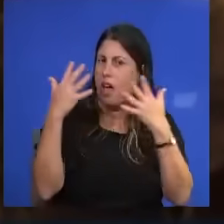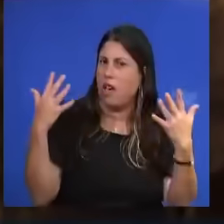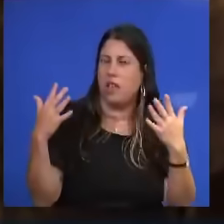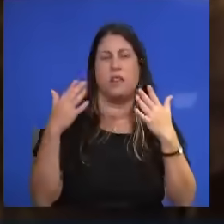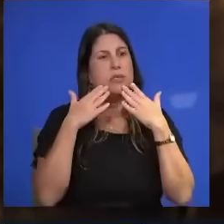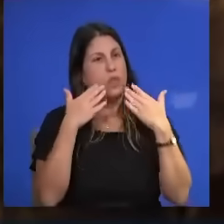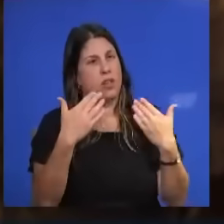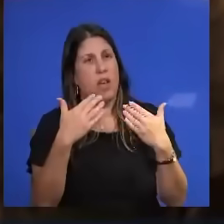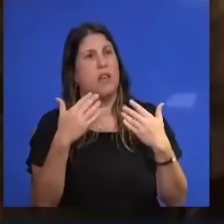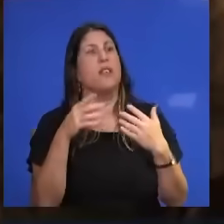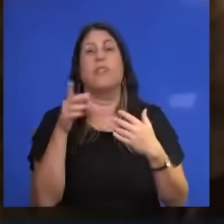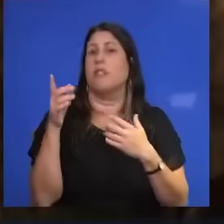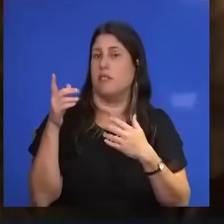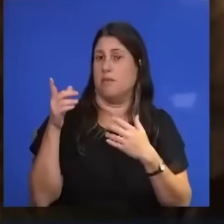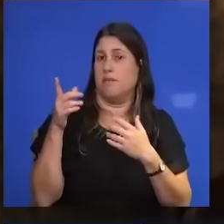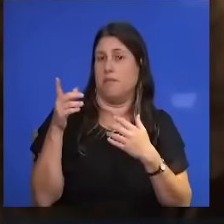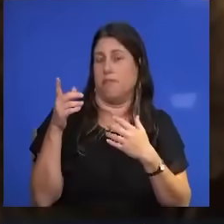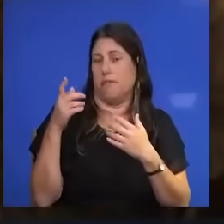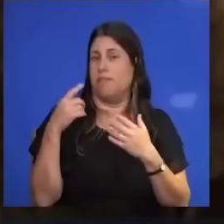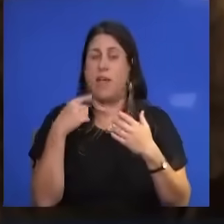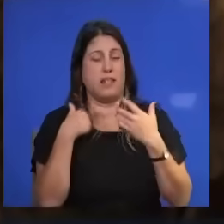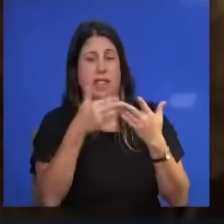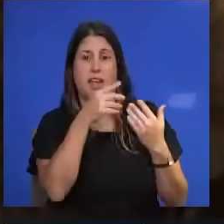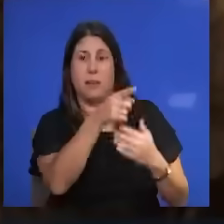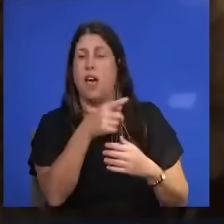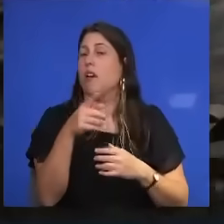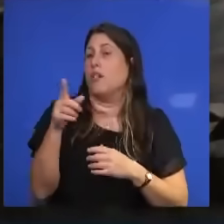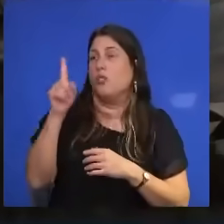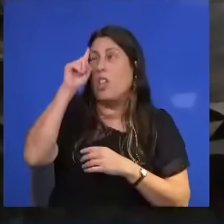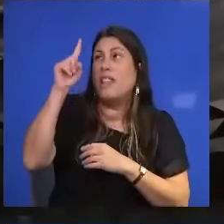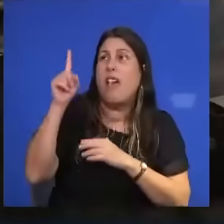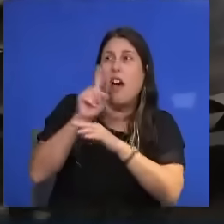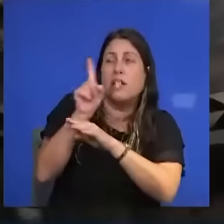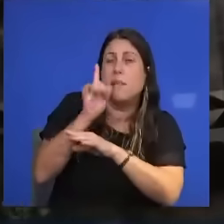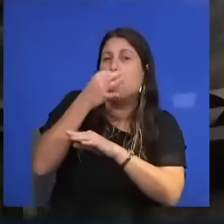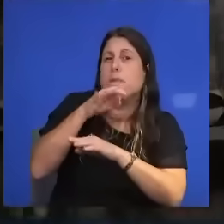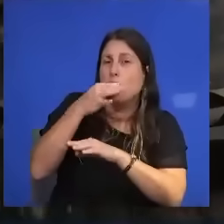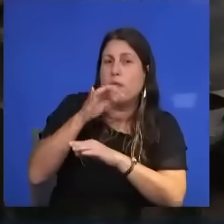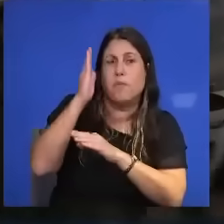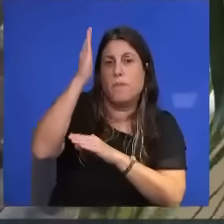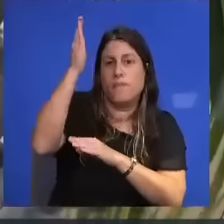בך, בסדר? שנדע רק ימים טובים. יישר כוח. חמוד.